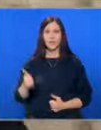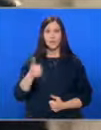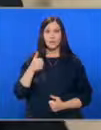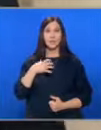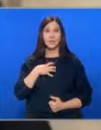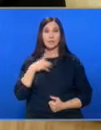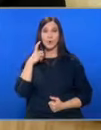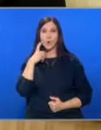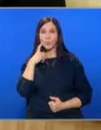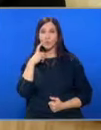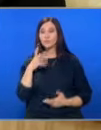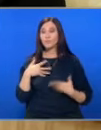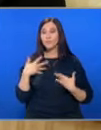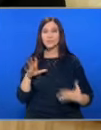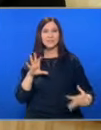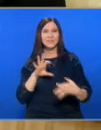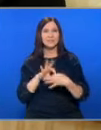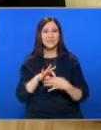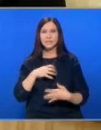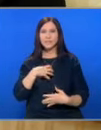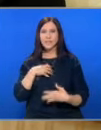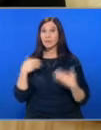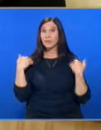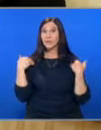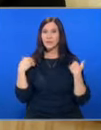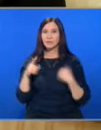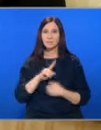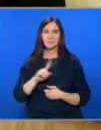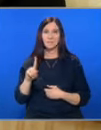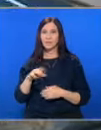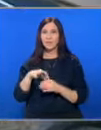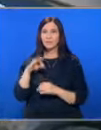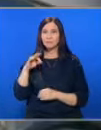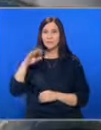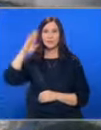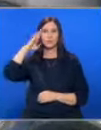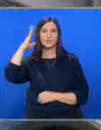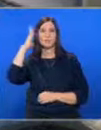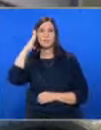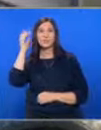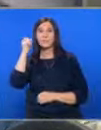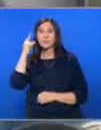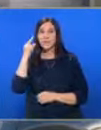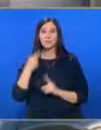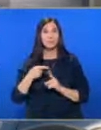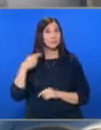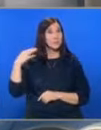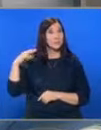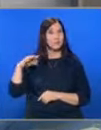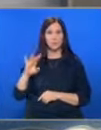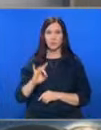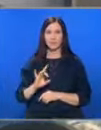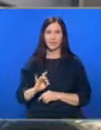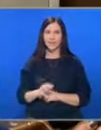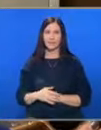Лидерът на ГЕРБ Бойко Борисов поиска свързаните с ГЕРБ кандидати да не бъдат избирани за служебен министър-председател от президента